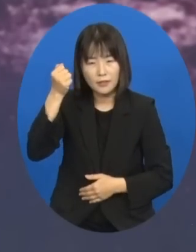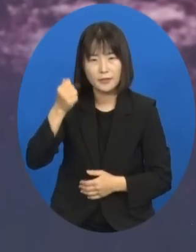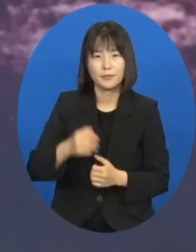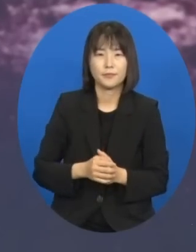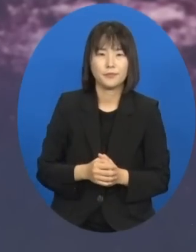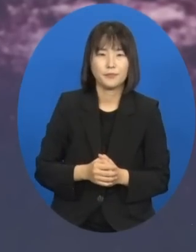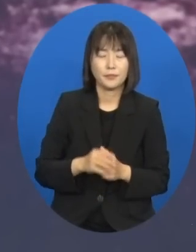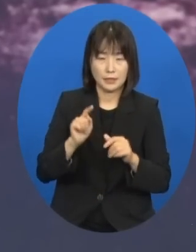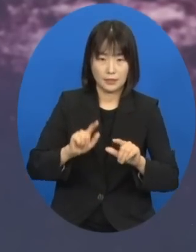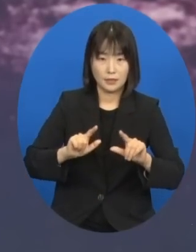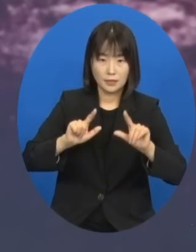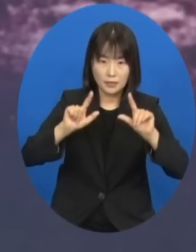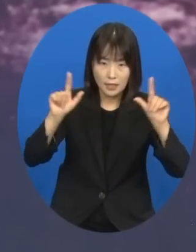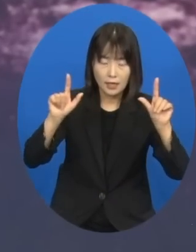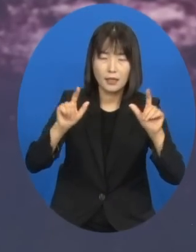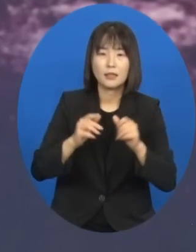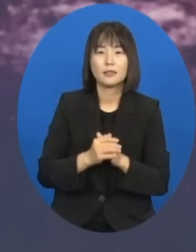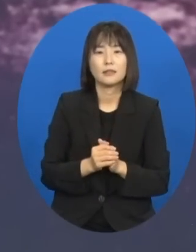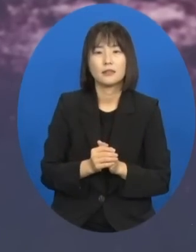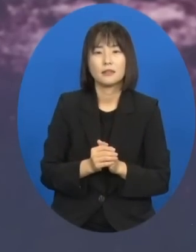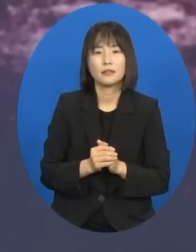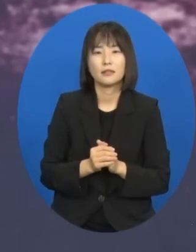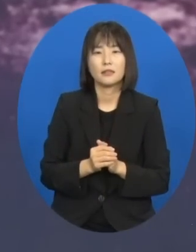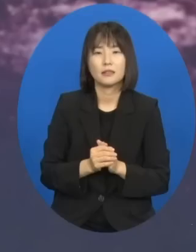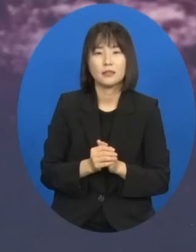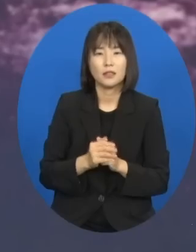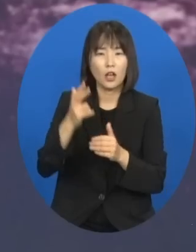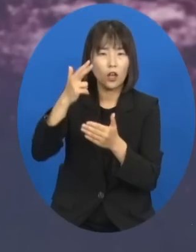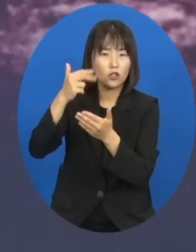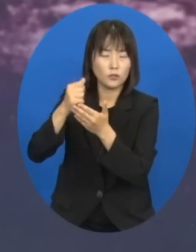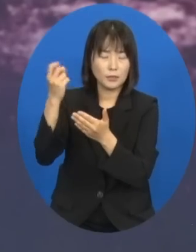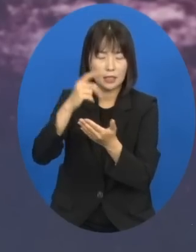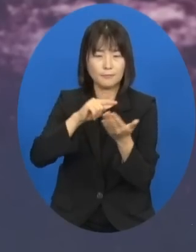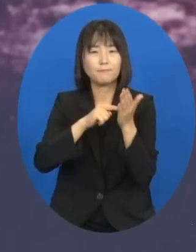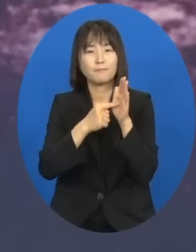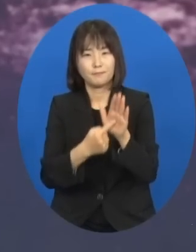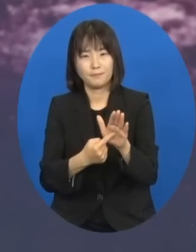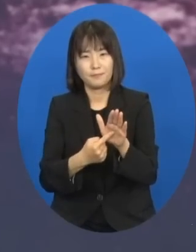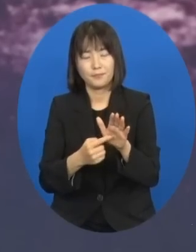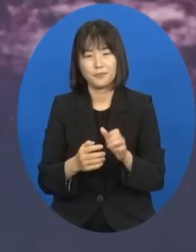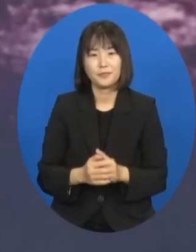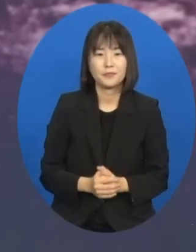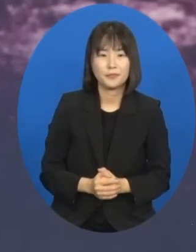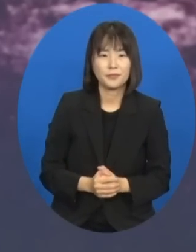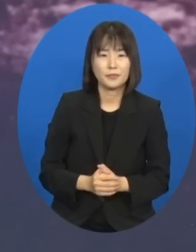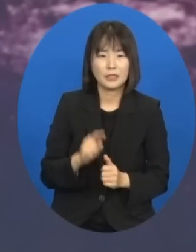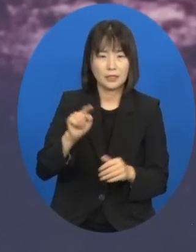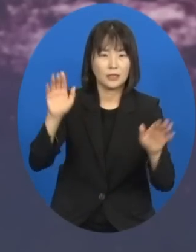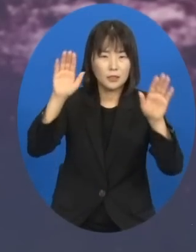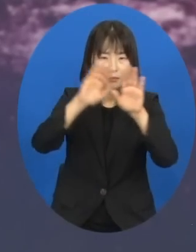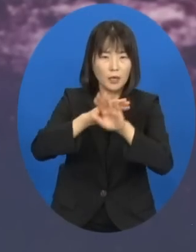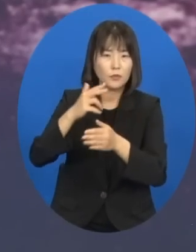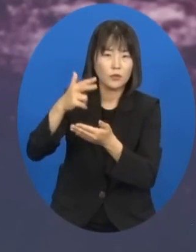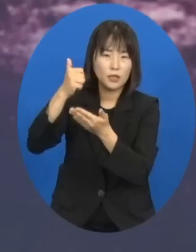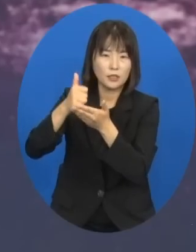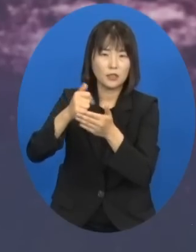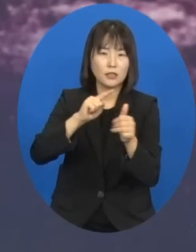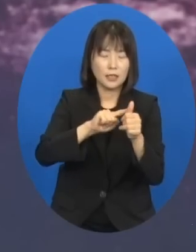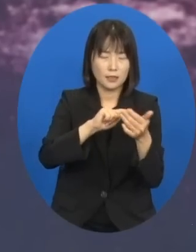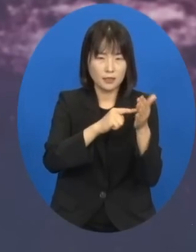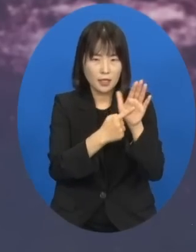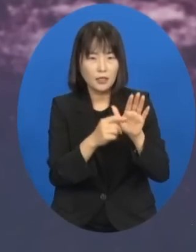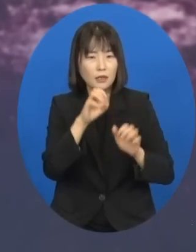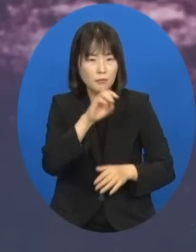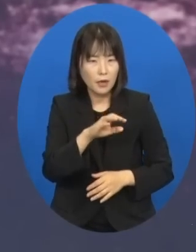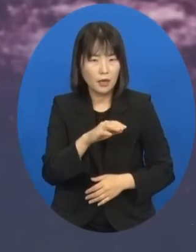그날 부엘세바로 갔던 날 그날 밤에 주님이 다시 나타나시죠. 24절에 그 밤에 여호와께서 그에게 나타나 이르시되